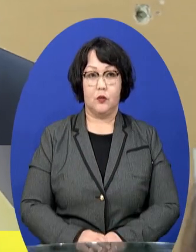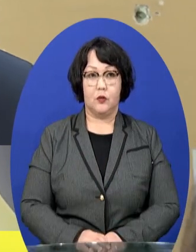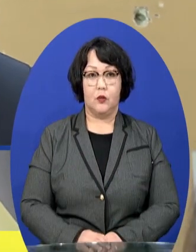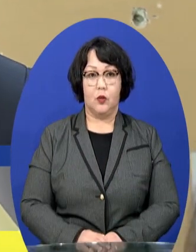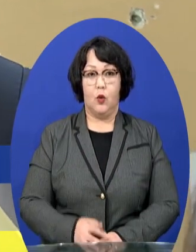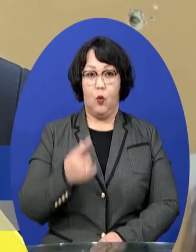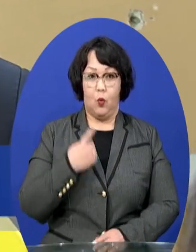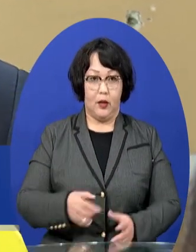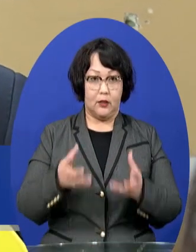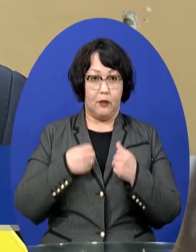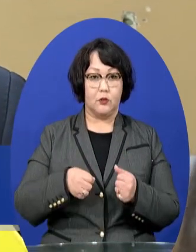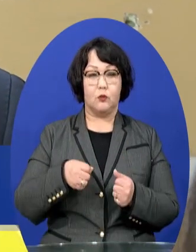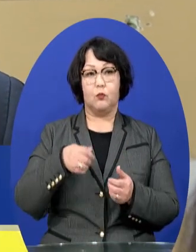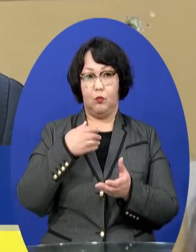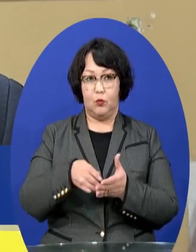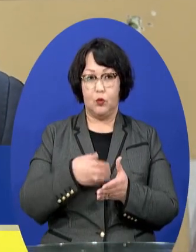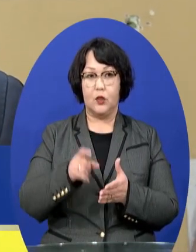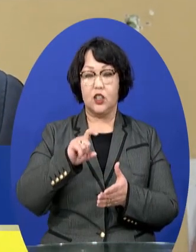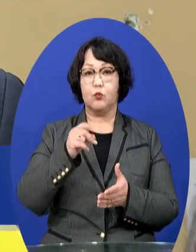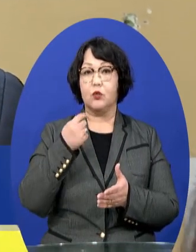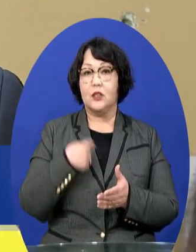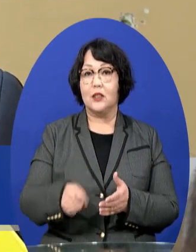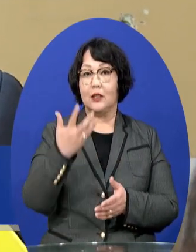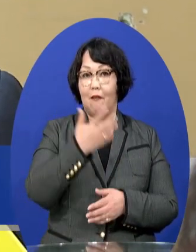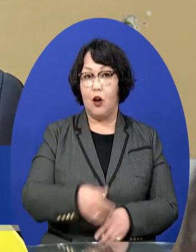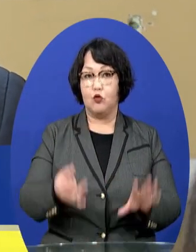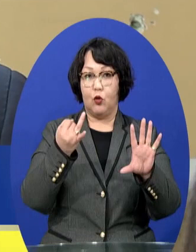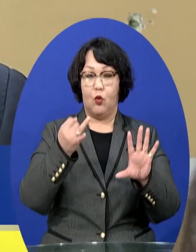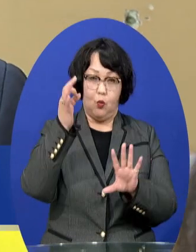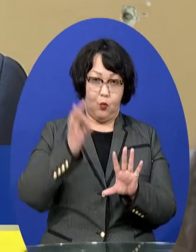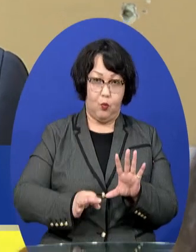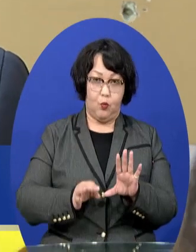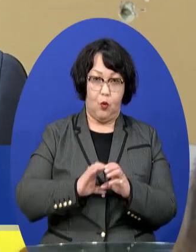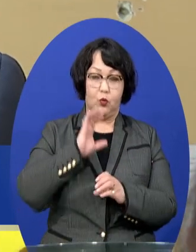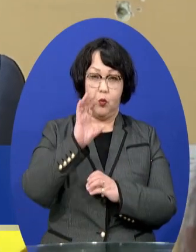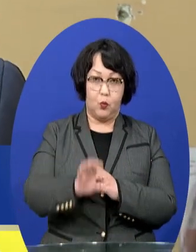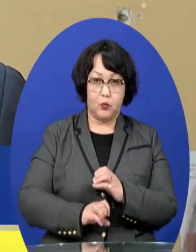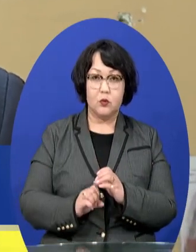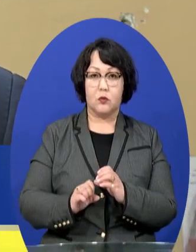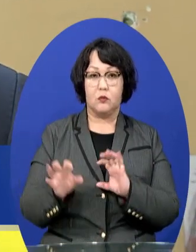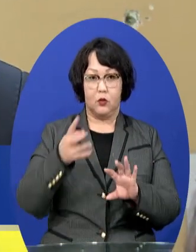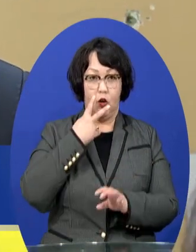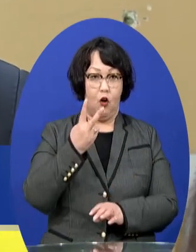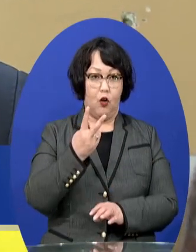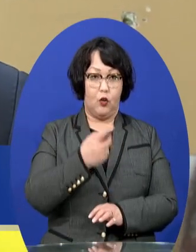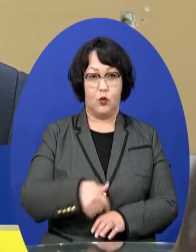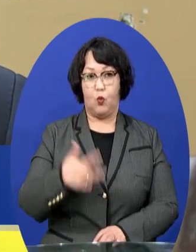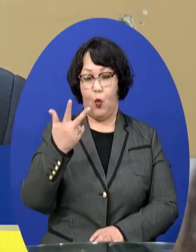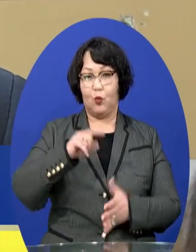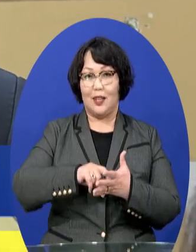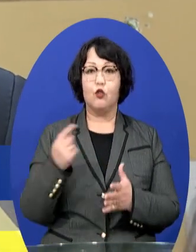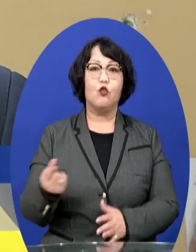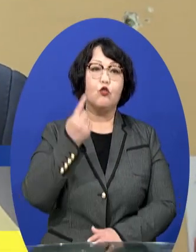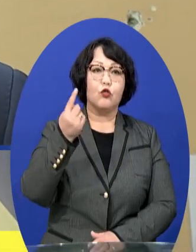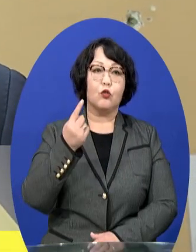хүлээ авсан борлуулсан эрчим хүчний нэг 5-7% байдаг. Өөрөөр хэлбэл олон улсын шигээс 2-3 дахин өндөр байна. Энийг бууруулахын